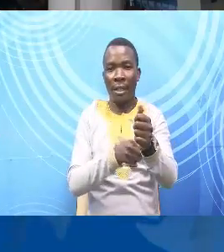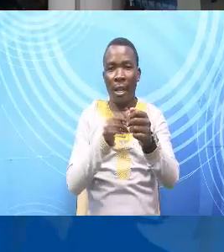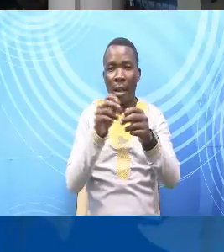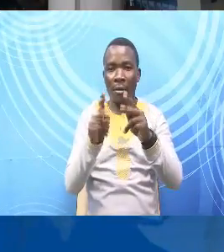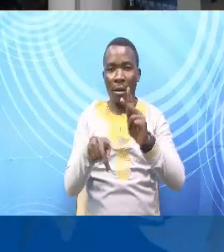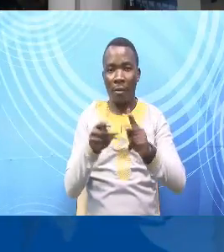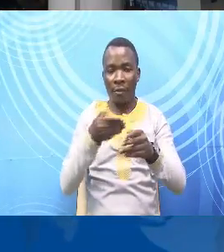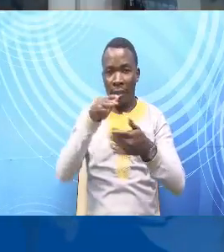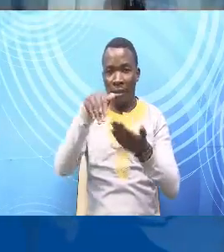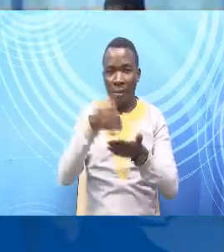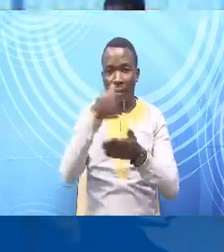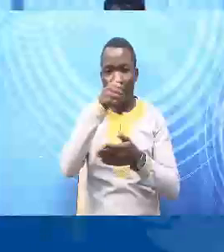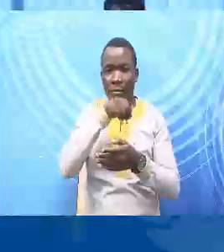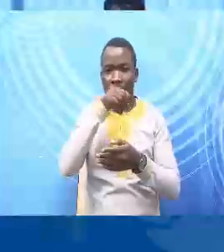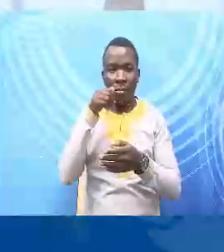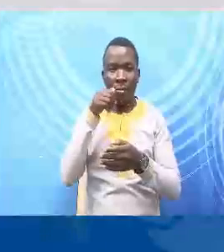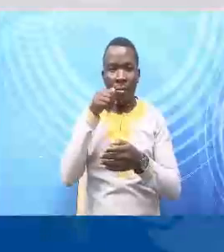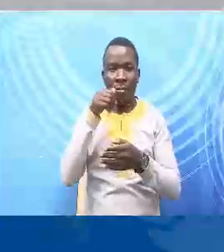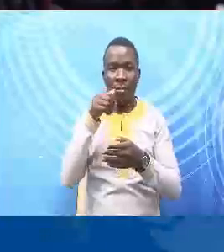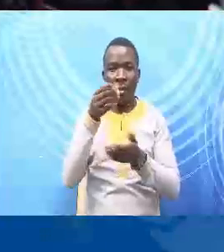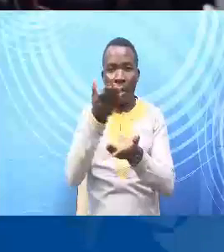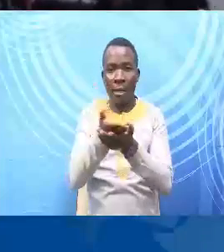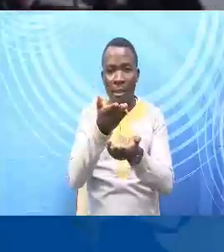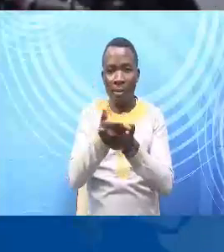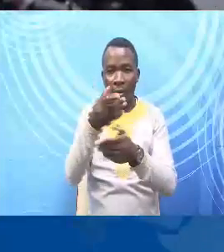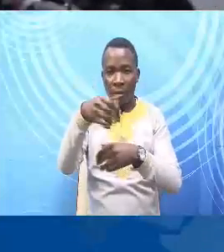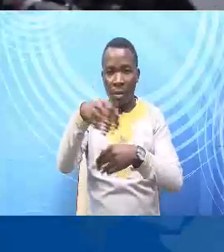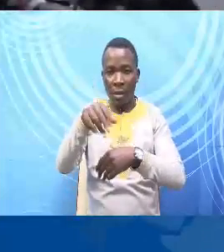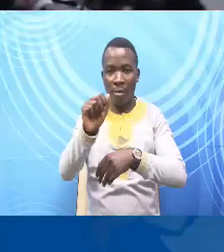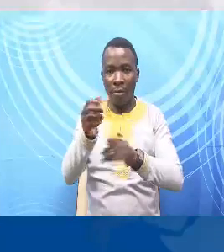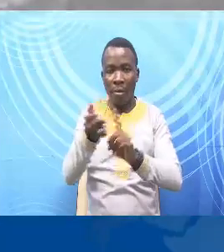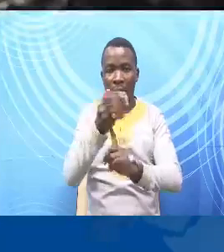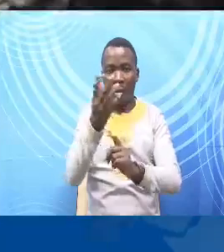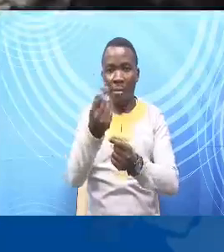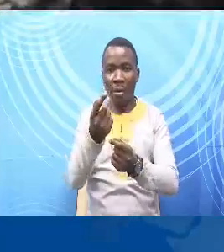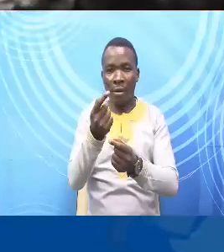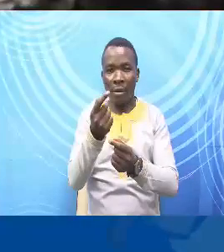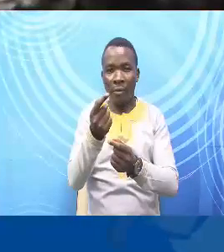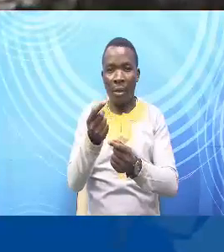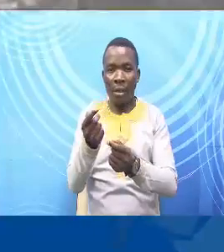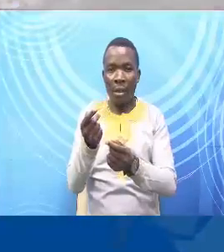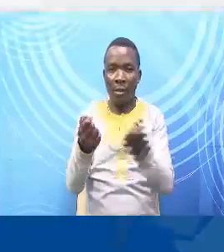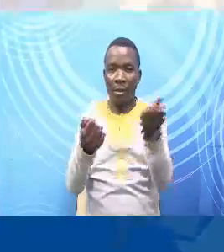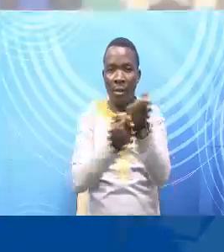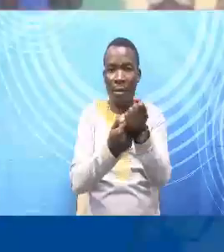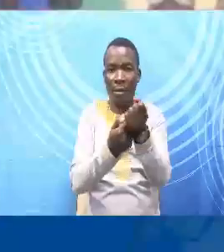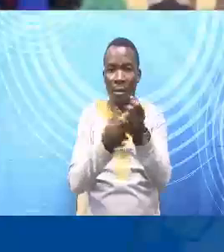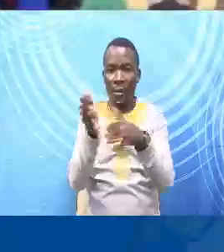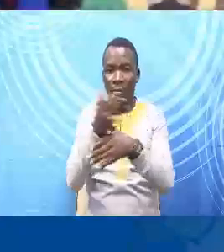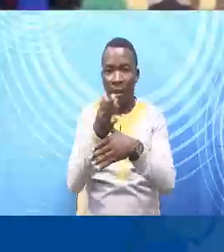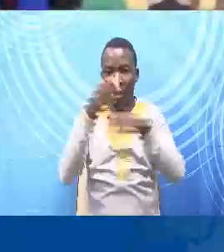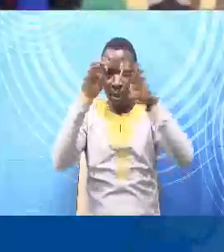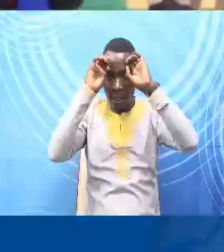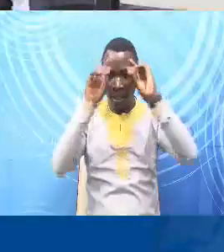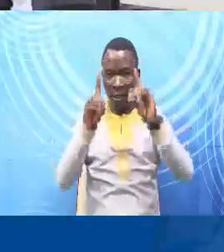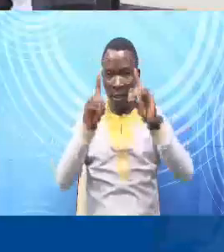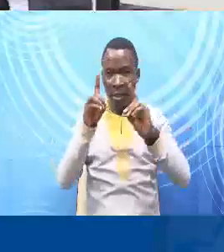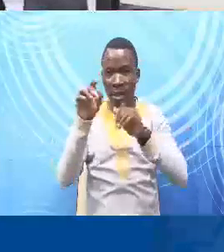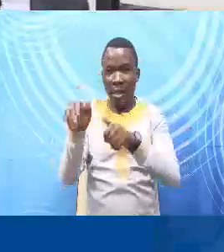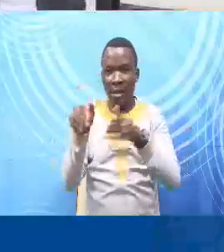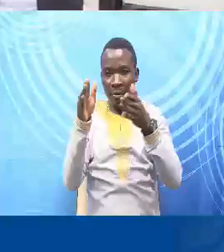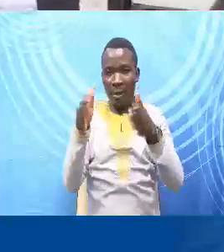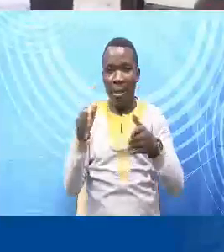abafite ibigo byigenga candidat libre barasaba ko nabo babona ku mafaranga y'ingoboka ya ministeri y'uburezi naho